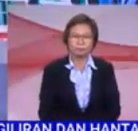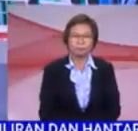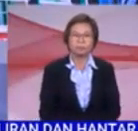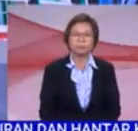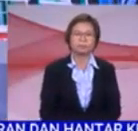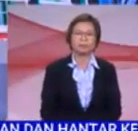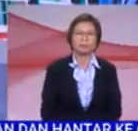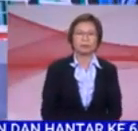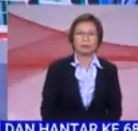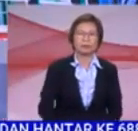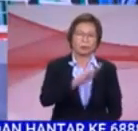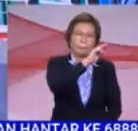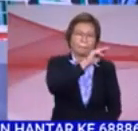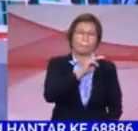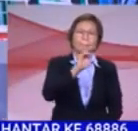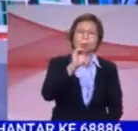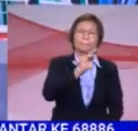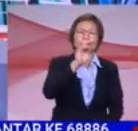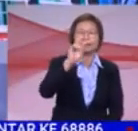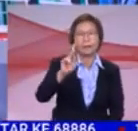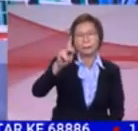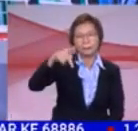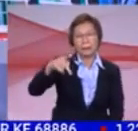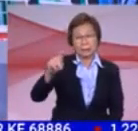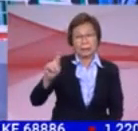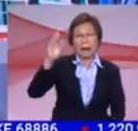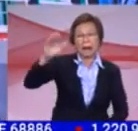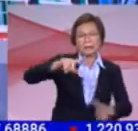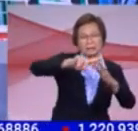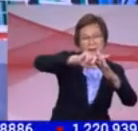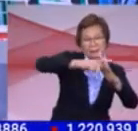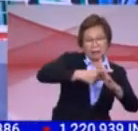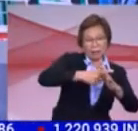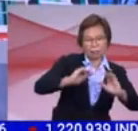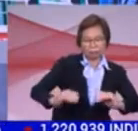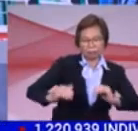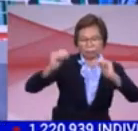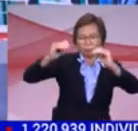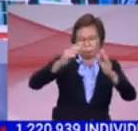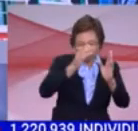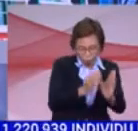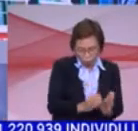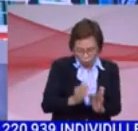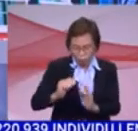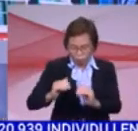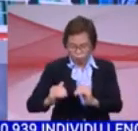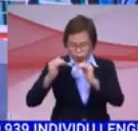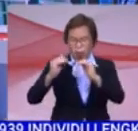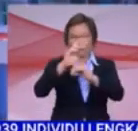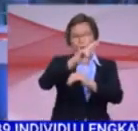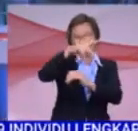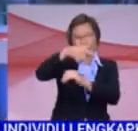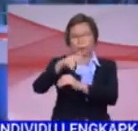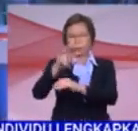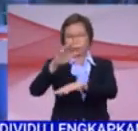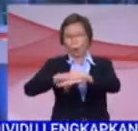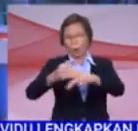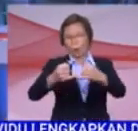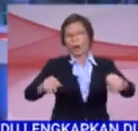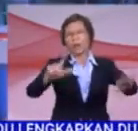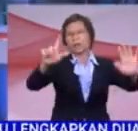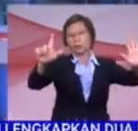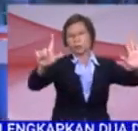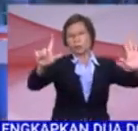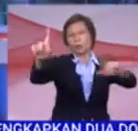Dalam perkembangan lain, Kementerian Pengajian Tinggi KPT akan melaksanakan fasa pengemaskinian UPU online selama 7